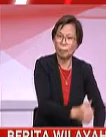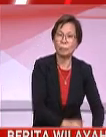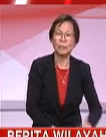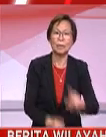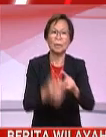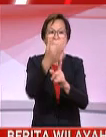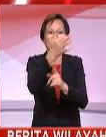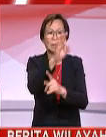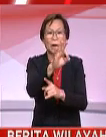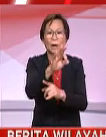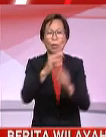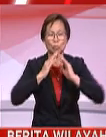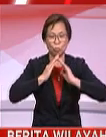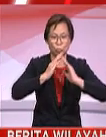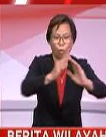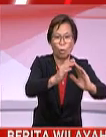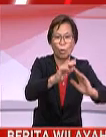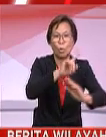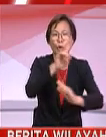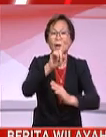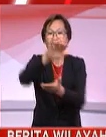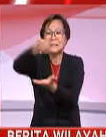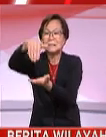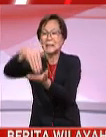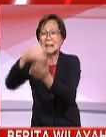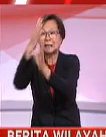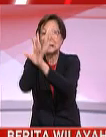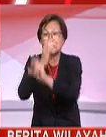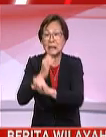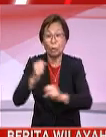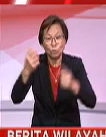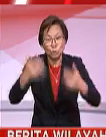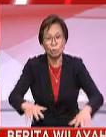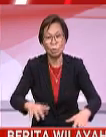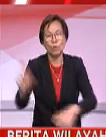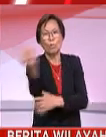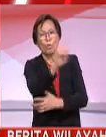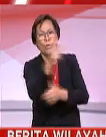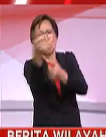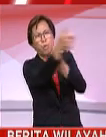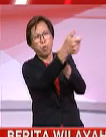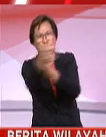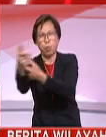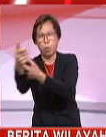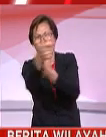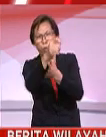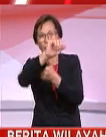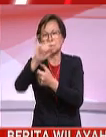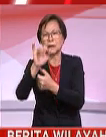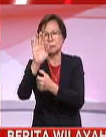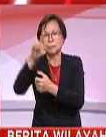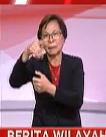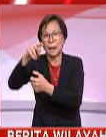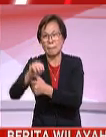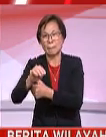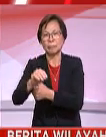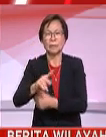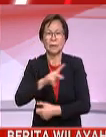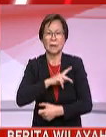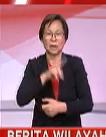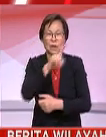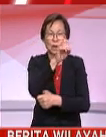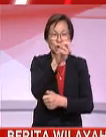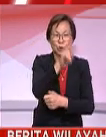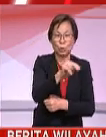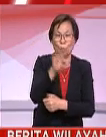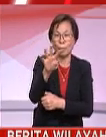Sebanyak 19 buah rumah panjang di zon tengah Sarawak telah dilakukan sanitasi oleh Jabatan Bomba dan Penyelamat Malaysia. Menurut Ketua Zon